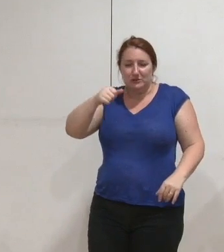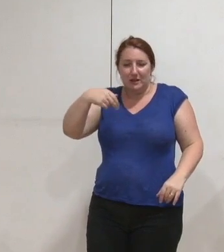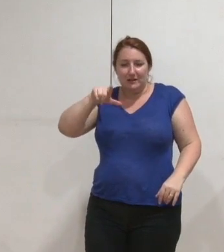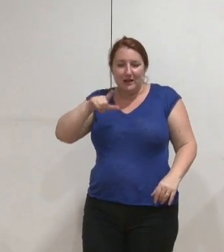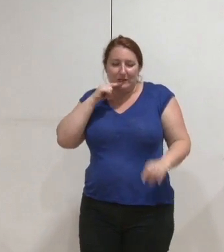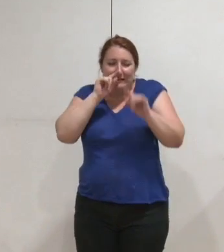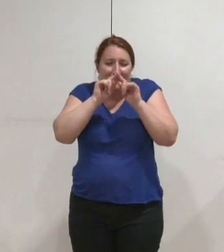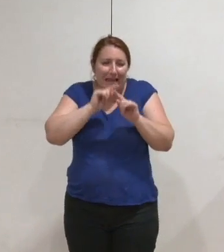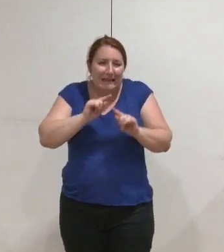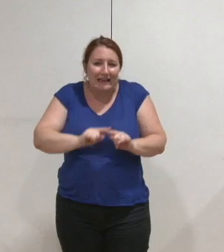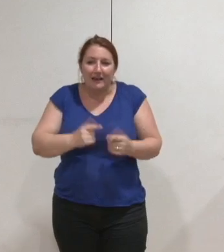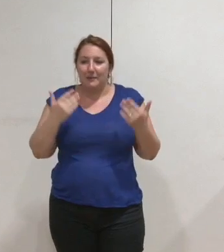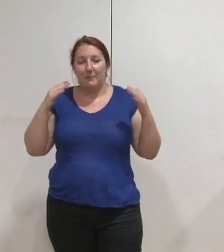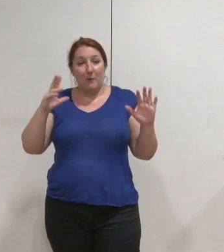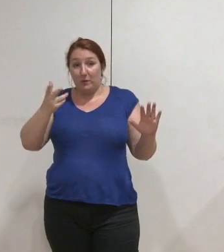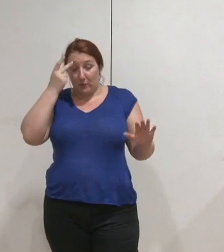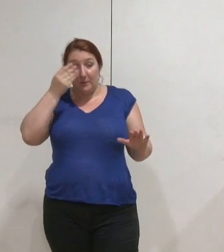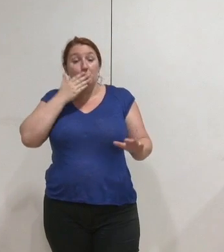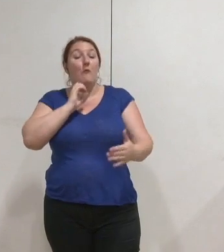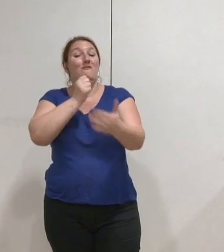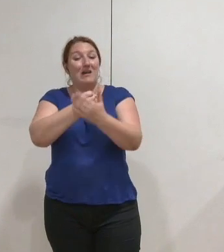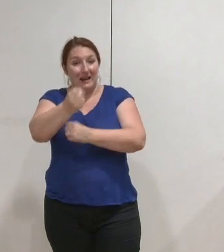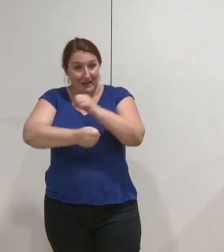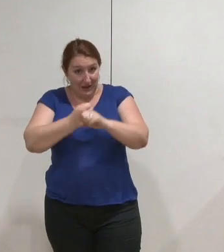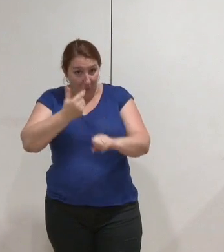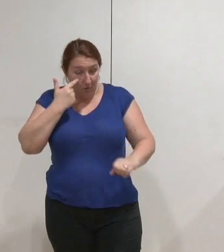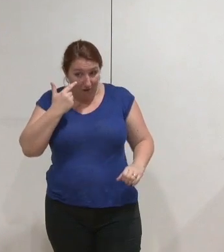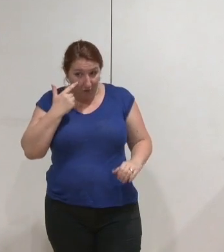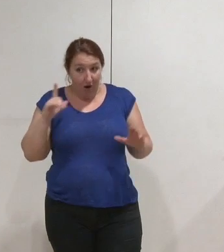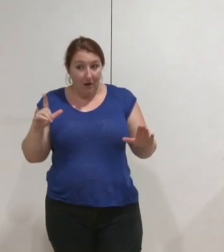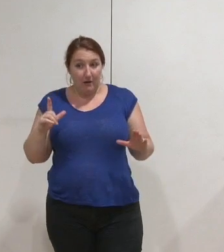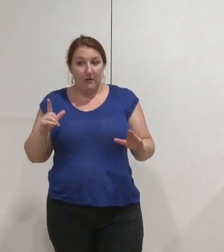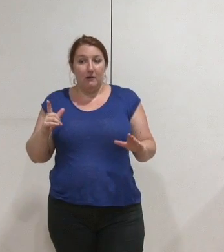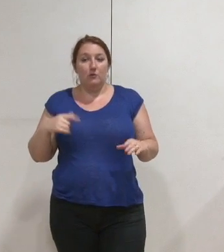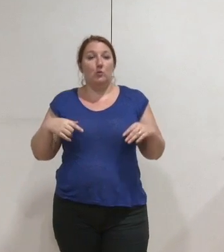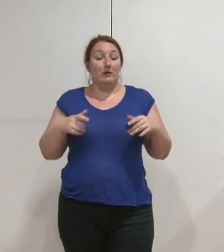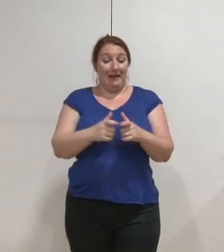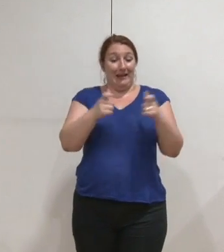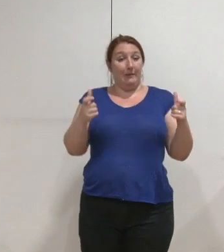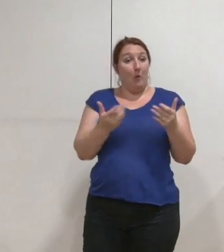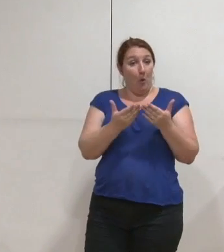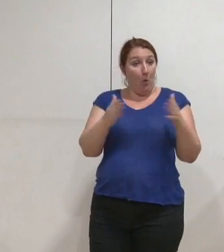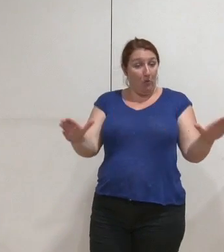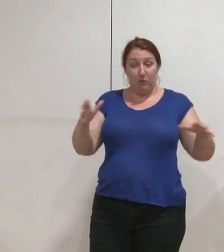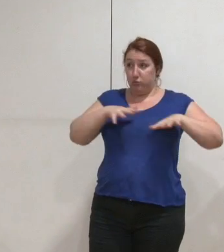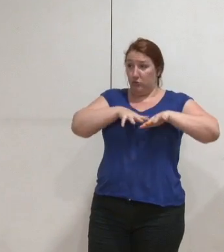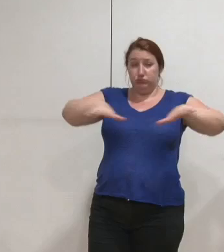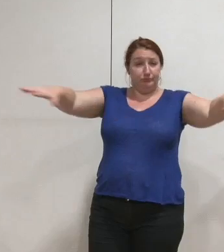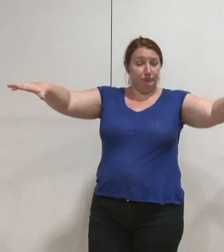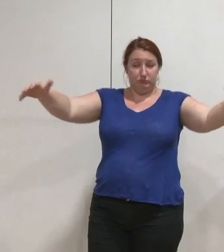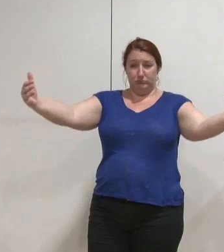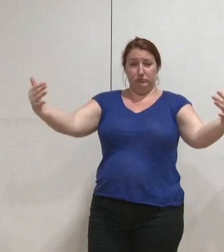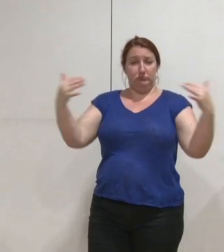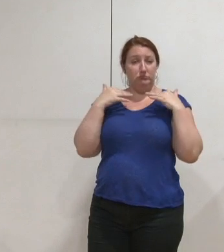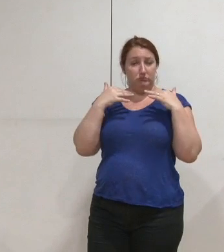tous les petits détails mais je pense que attendons la fin de l'année le principe c'est que nous ouvrons cet équipement au plus grand nombre d'accord